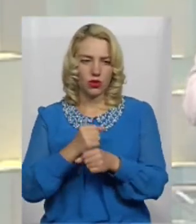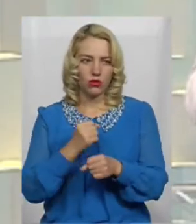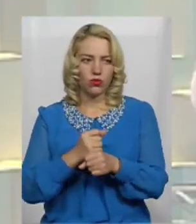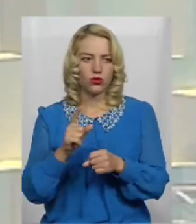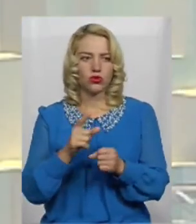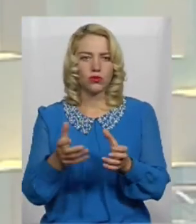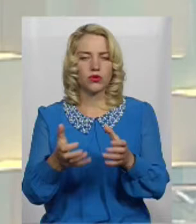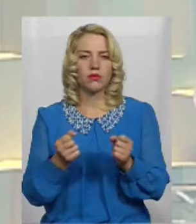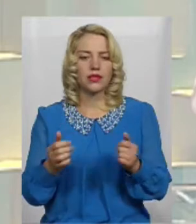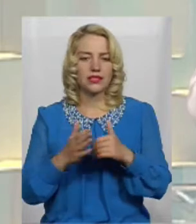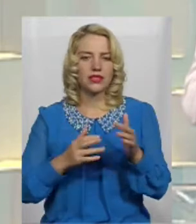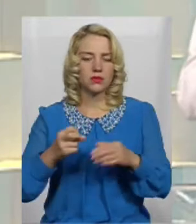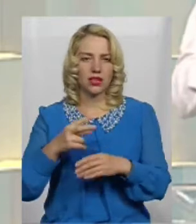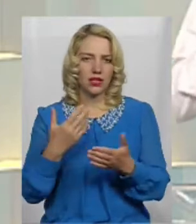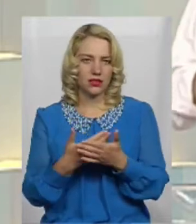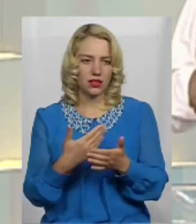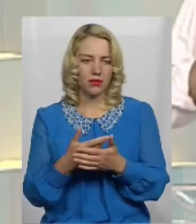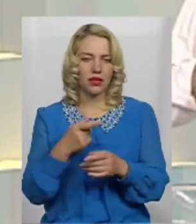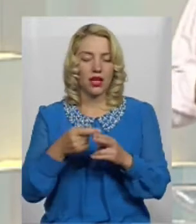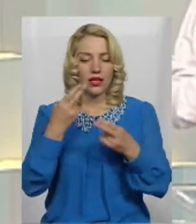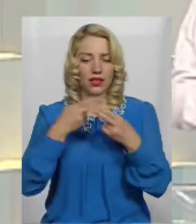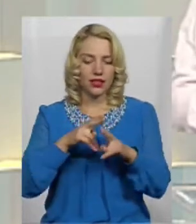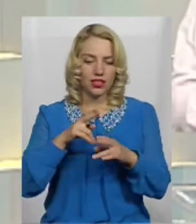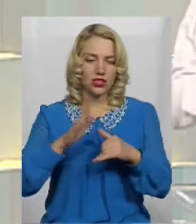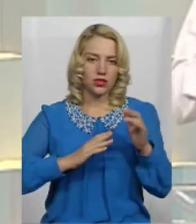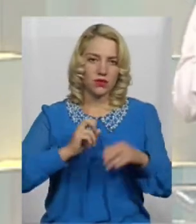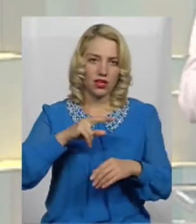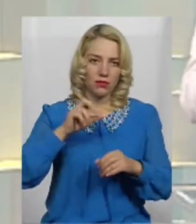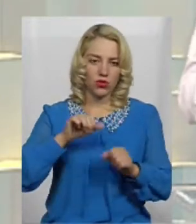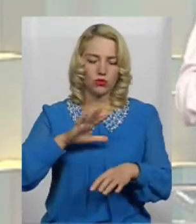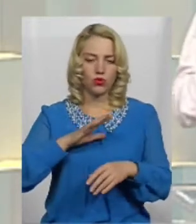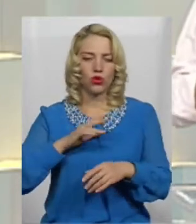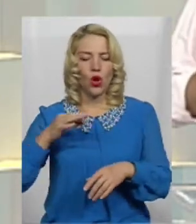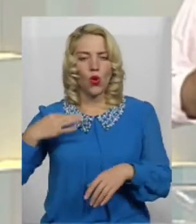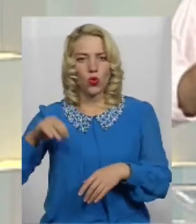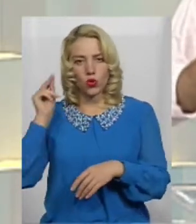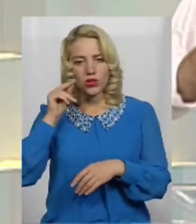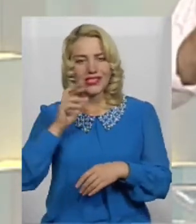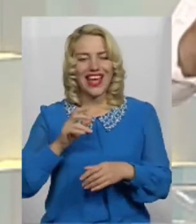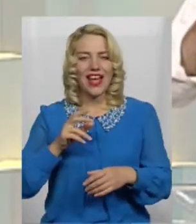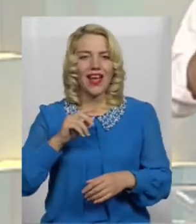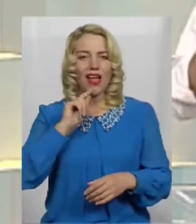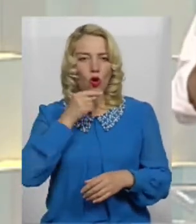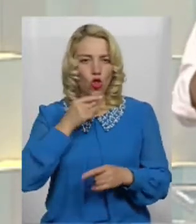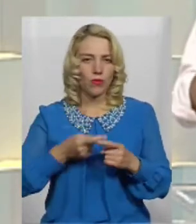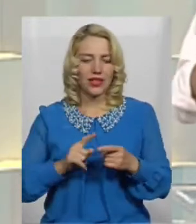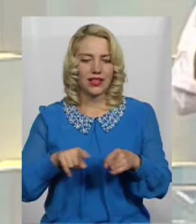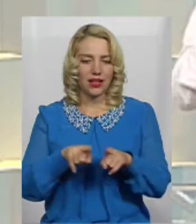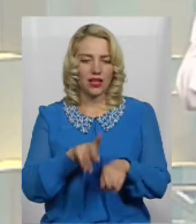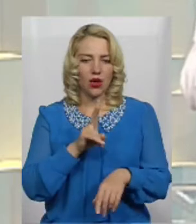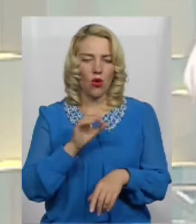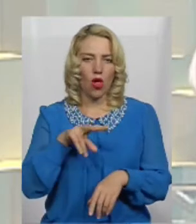отримати спеціальність. Це може бути технічна спеціальність, це можуть бути курси з економіки. Але, власне, такі